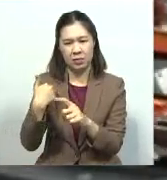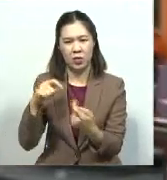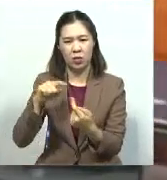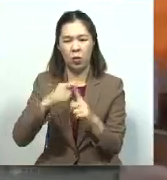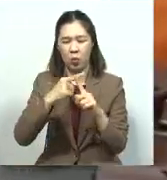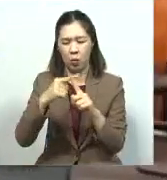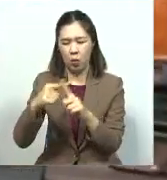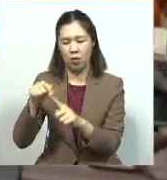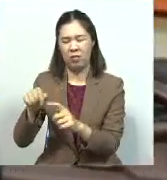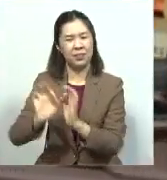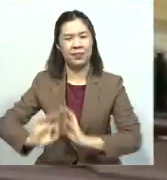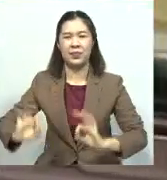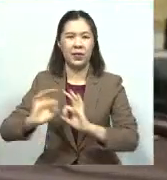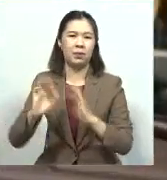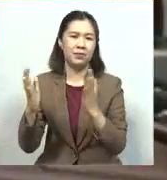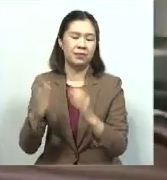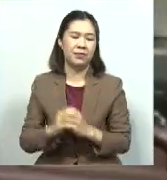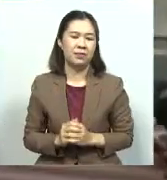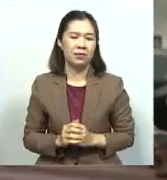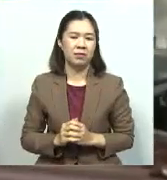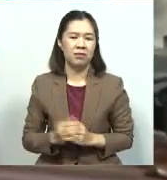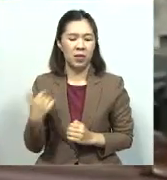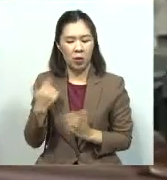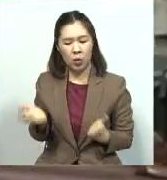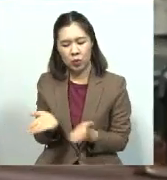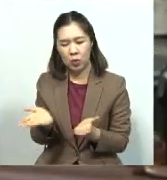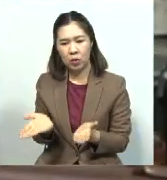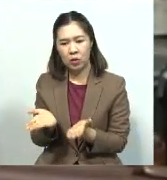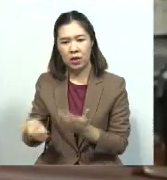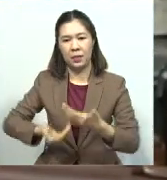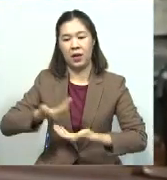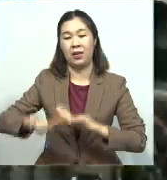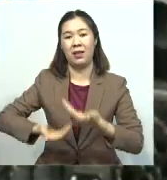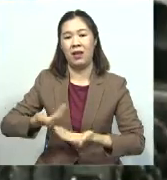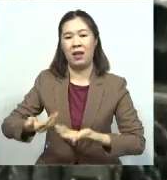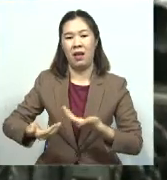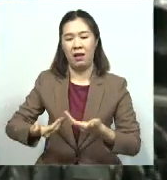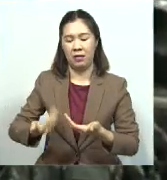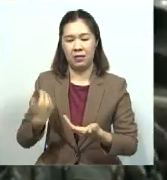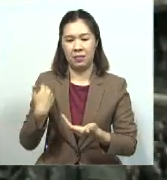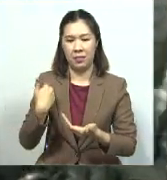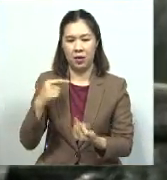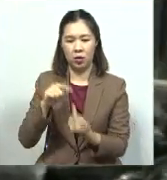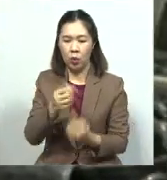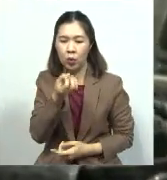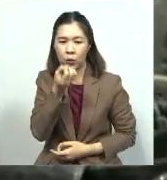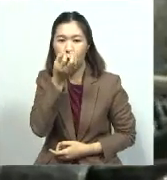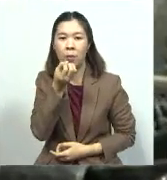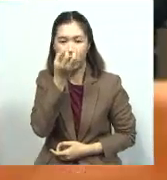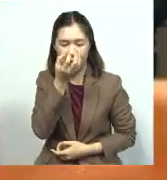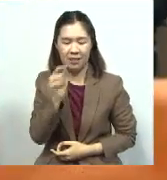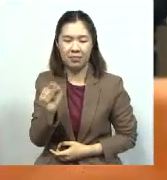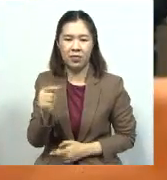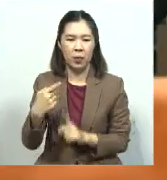ที่ไม่จำเป็น นะครับเพราะว่ามันเกิดจากการส่งเสริมการทางการตลาดของผู้ประกอบการบวกกับอัตราดอกเบี้ยที่อยู่ในช่วงขาขึ้นด้